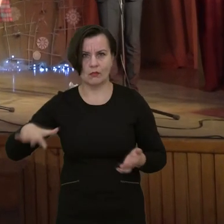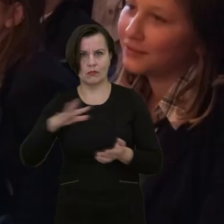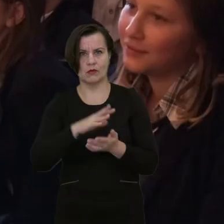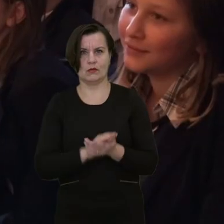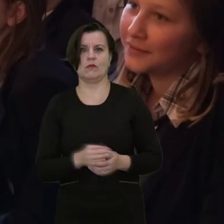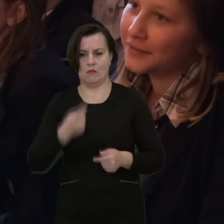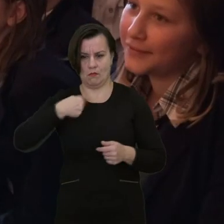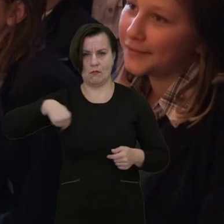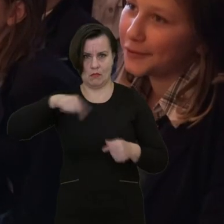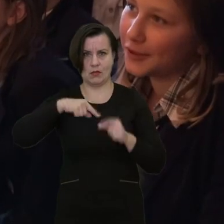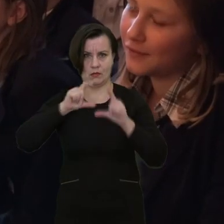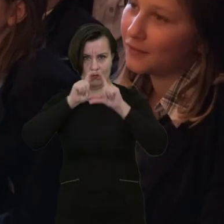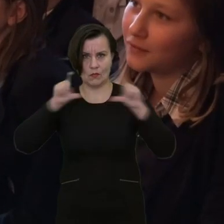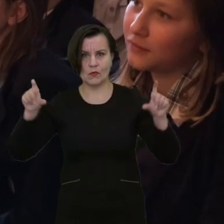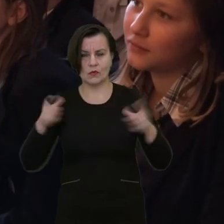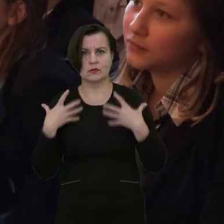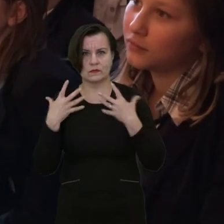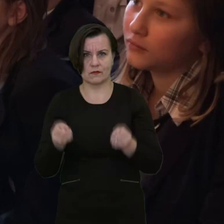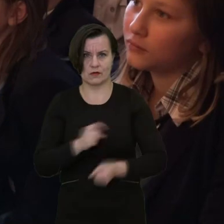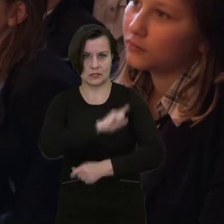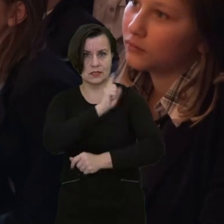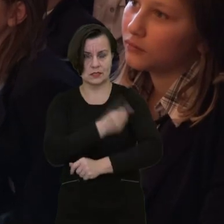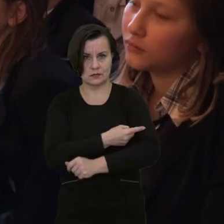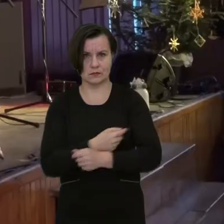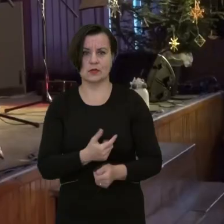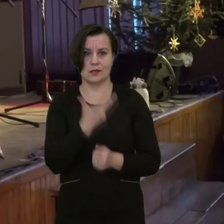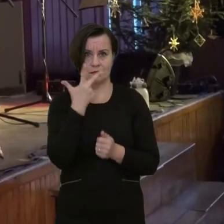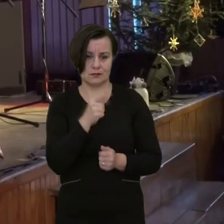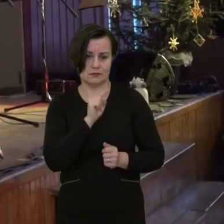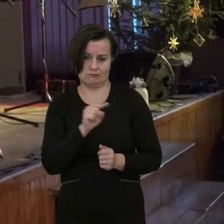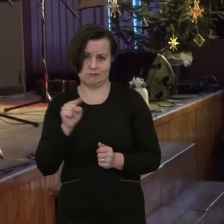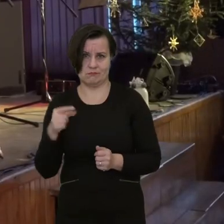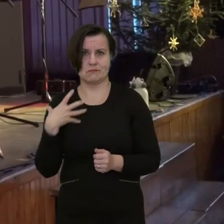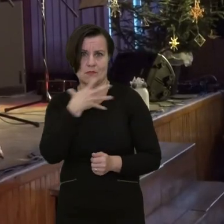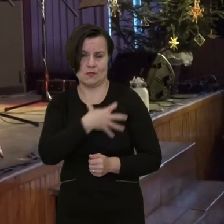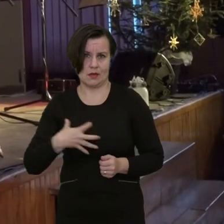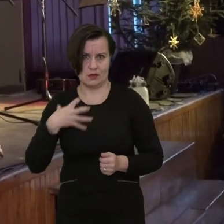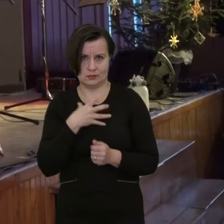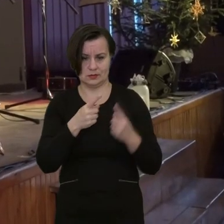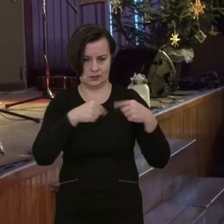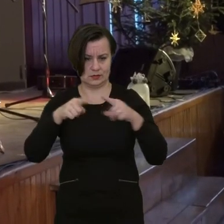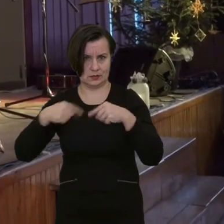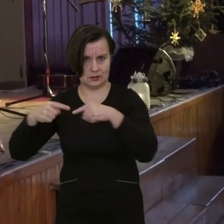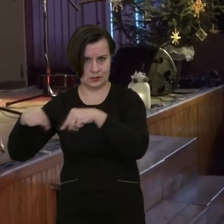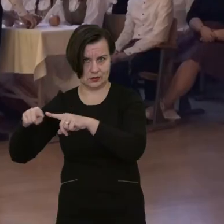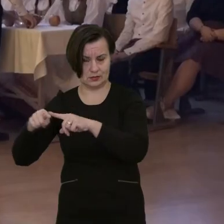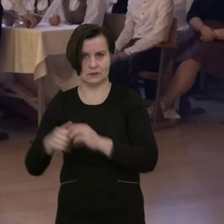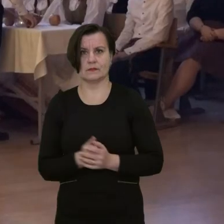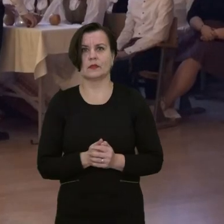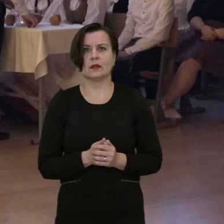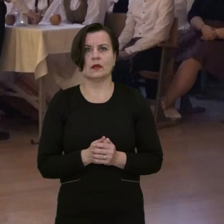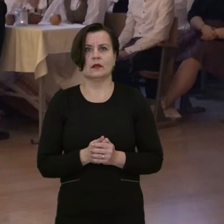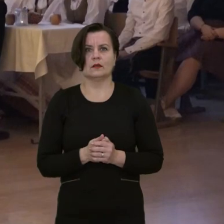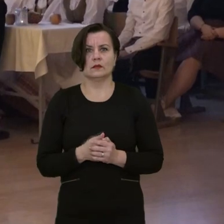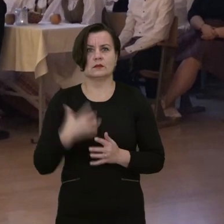Mes esame sveikatą stiprinanti mokykla. Tai tokios 3 pagrindinės mūsų galbūt ypatybės.